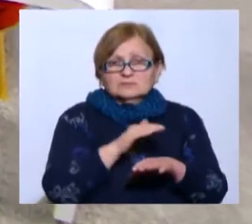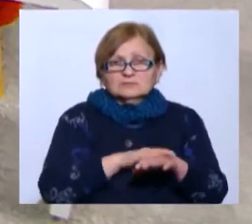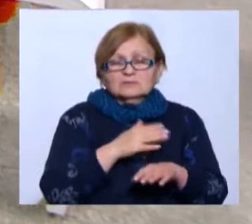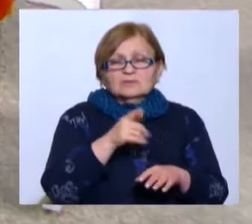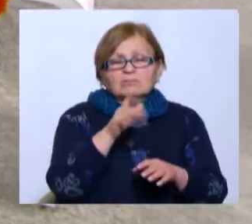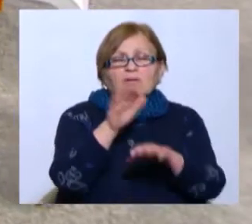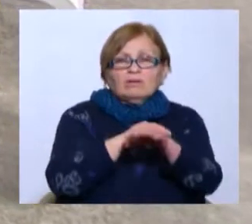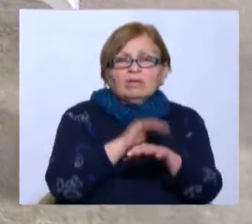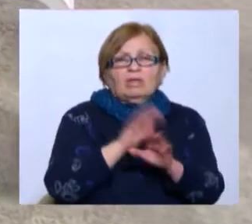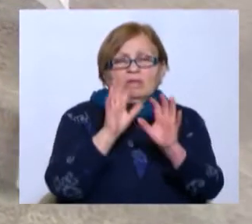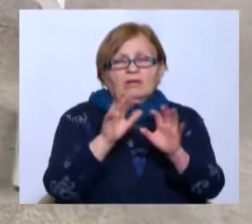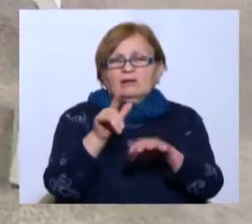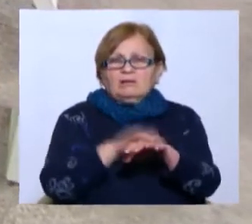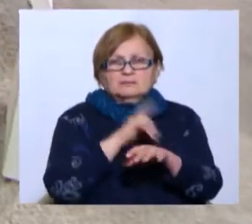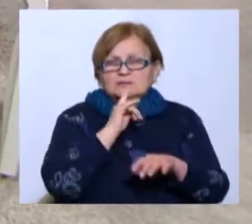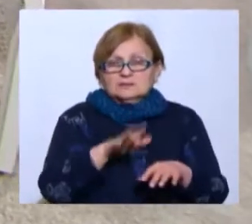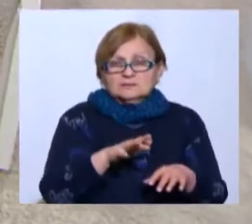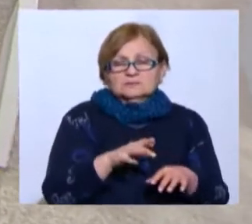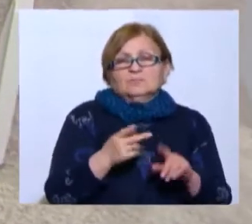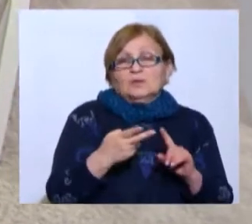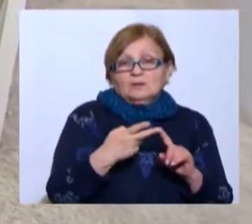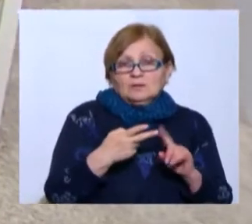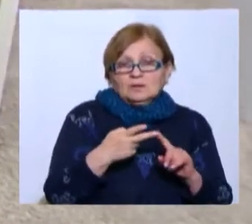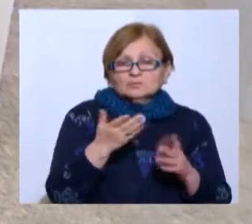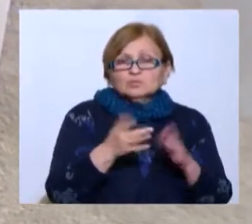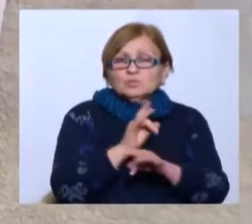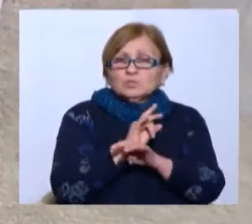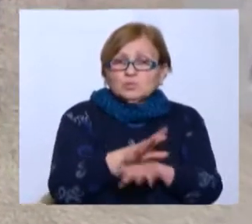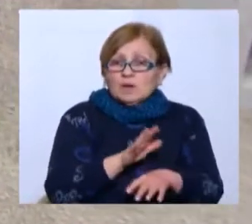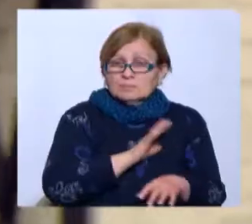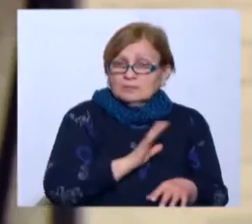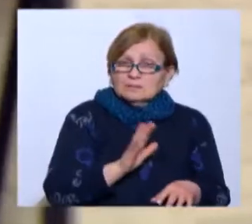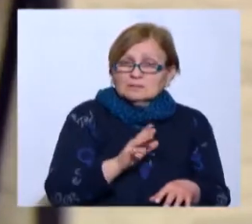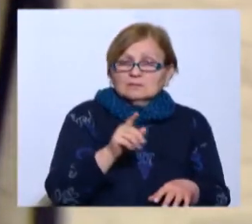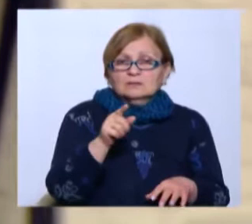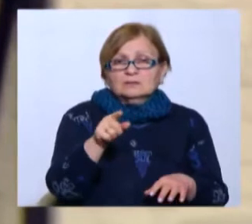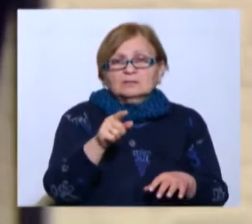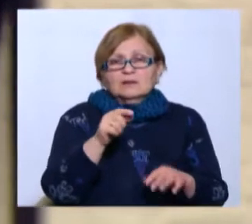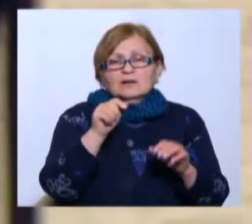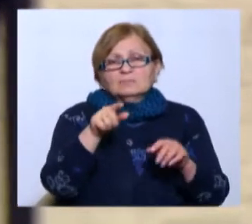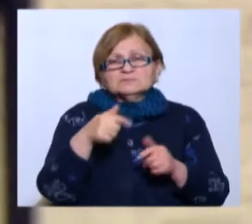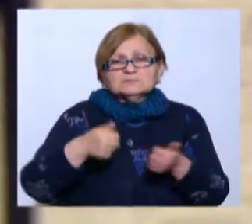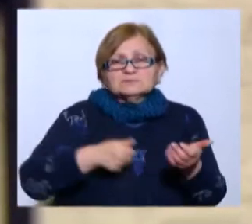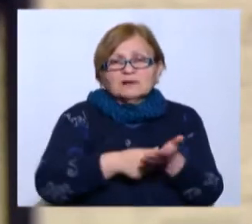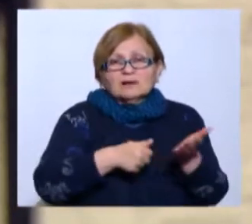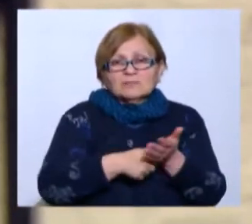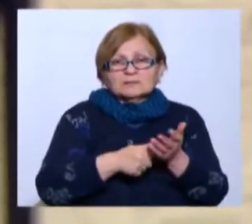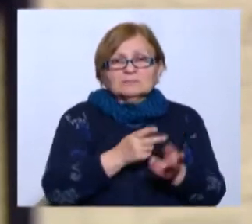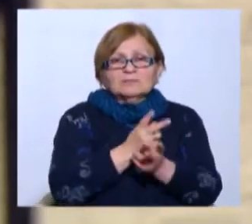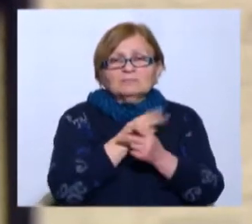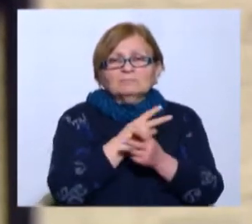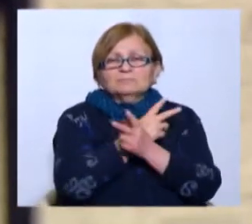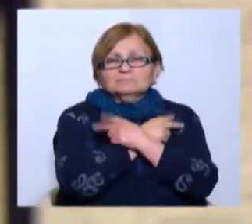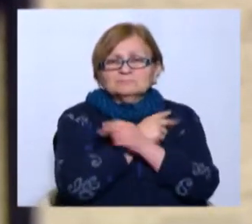განებივრებული რომ ყოფილიყო. ბ: ღარიბი რომ არ ყოფილიყო, არ დასჭირდებოდა ფერიან ათლიას დახმარება და შესაბამისად